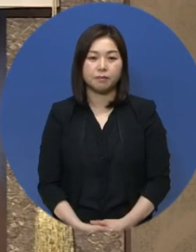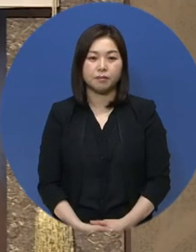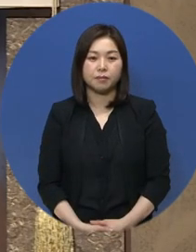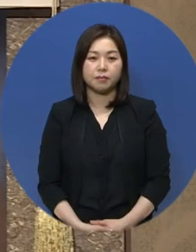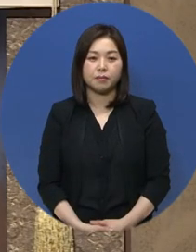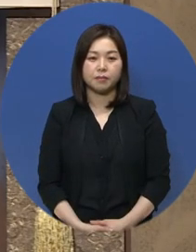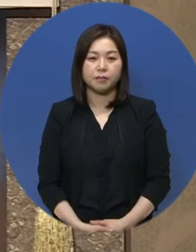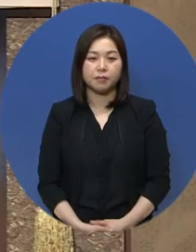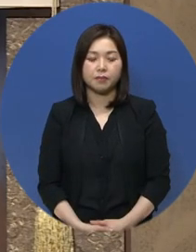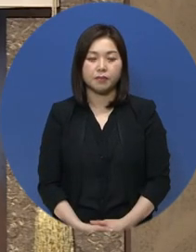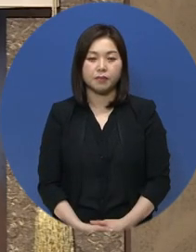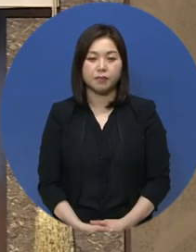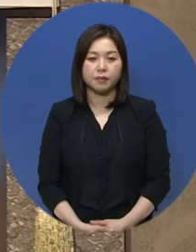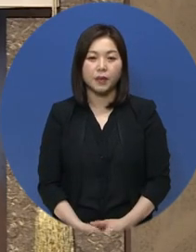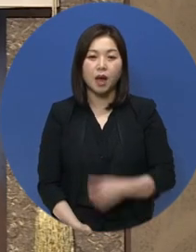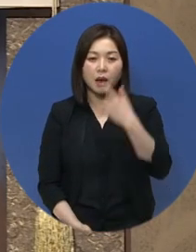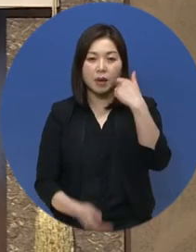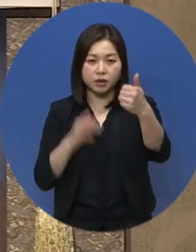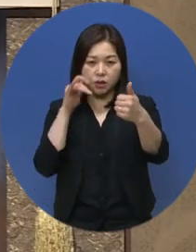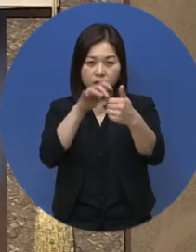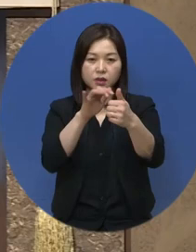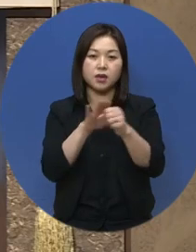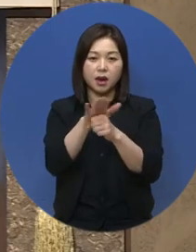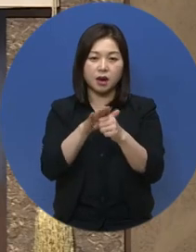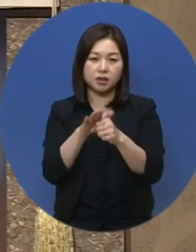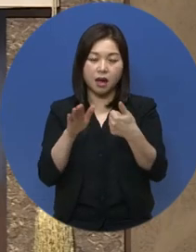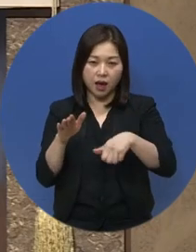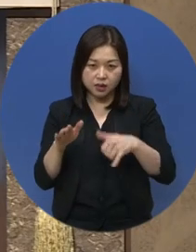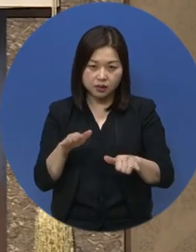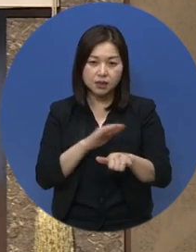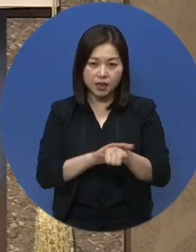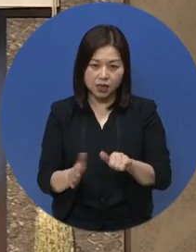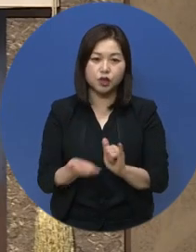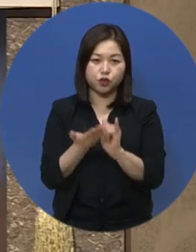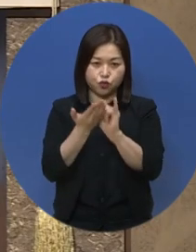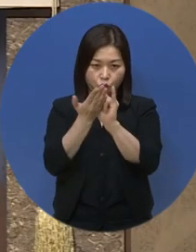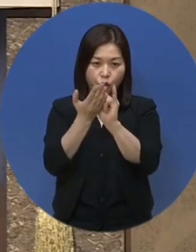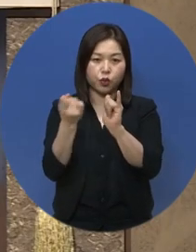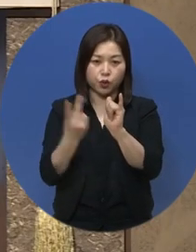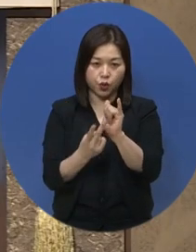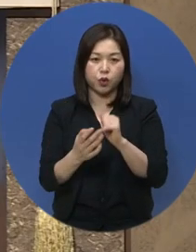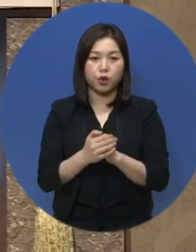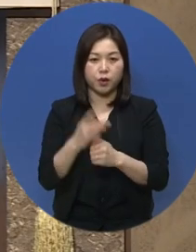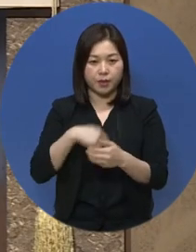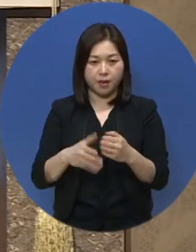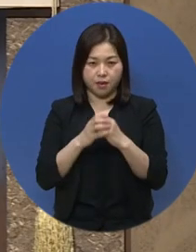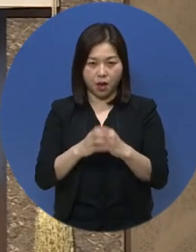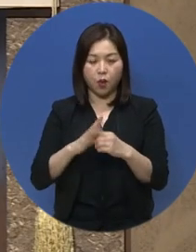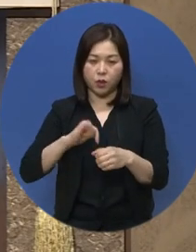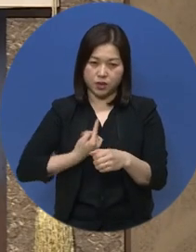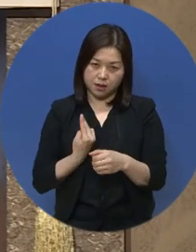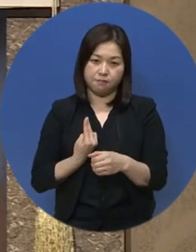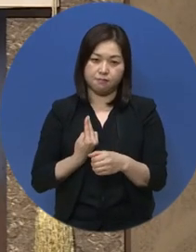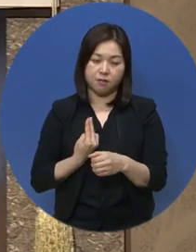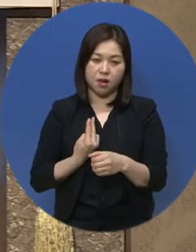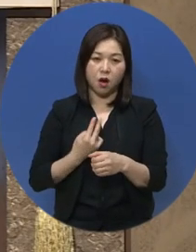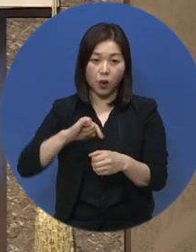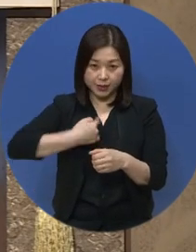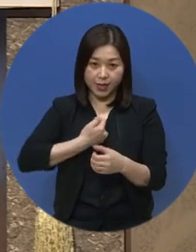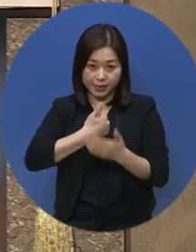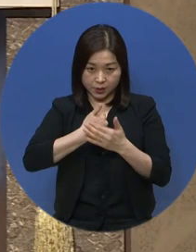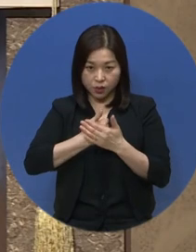아빠를 그리워하는 사랑하는 아들들을 잘 키워내고 용기 있게 홀로 서게 할 수 있도록